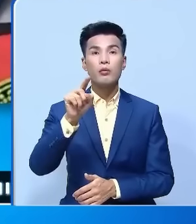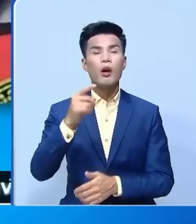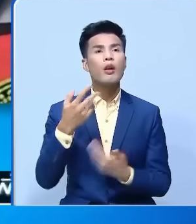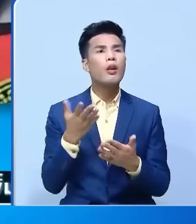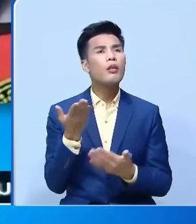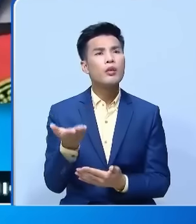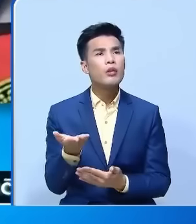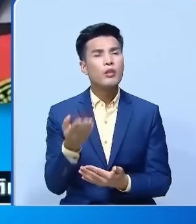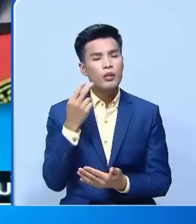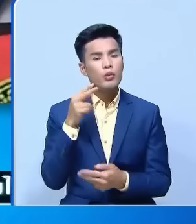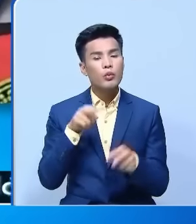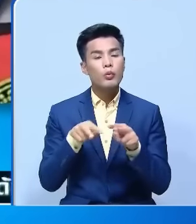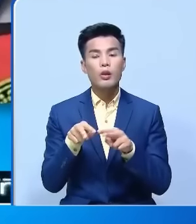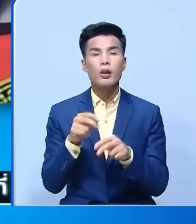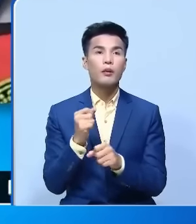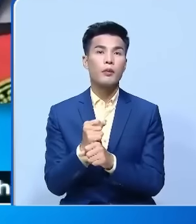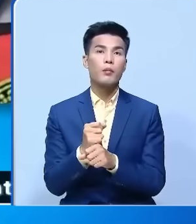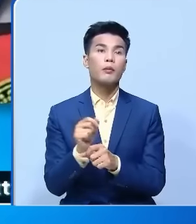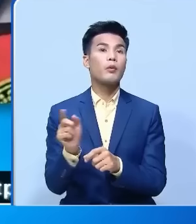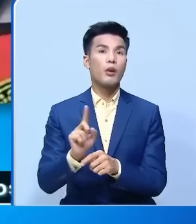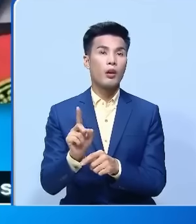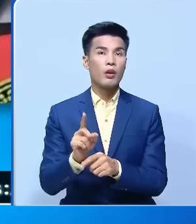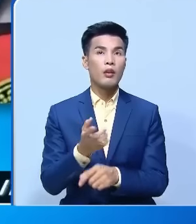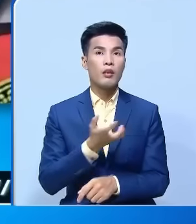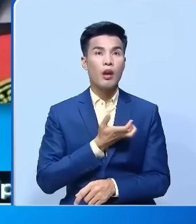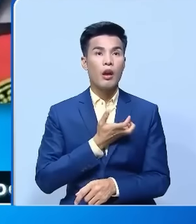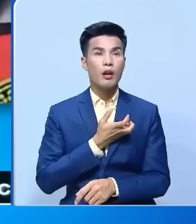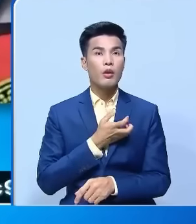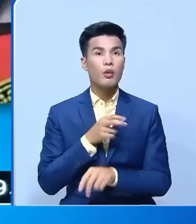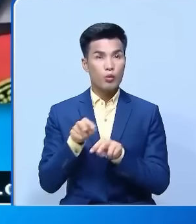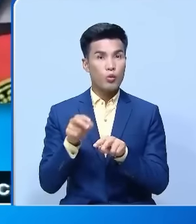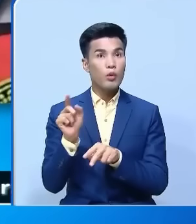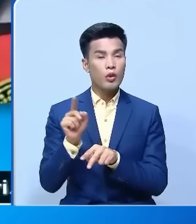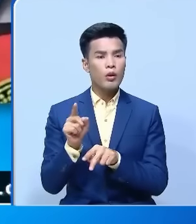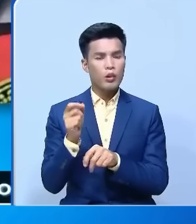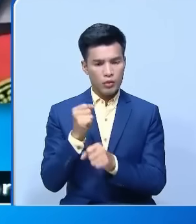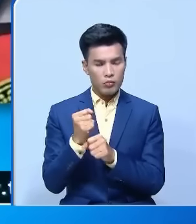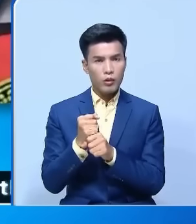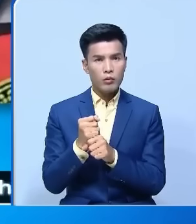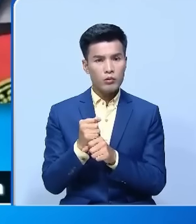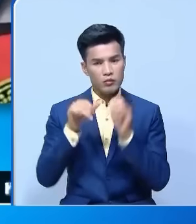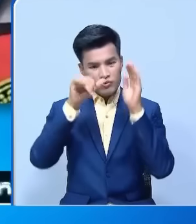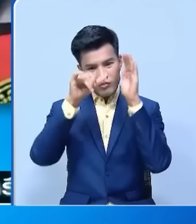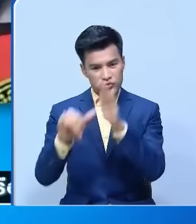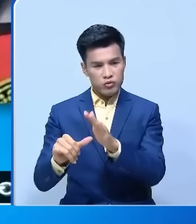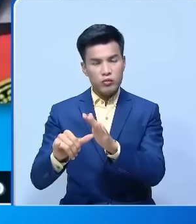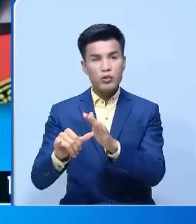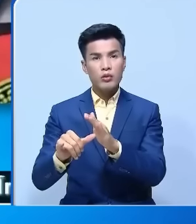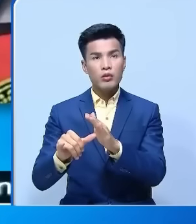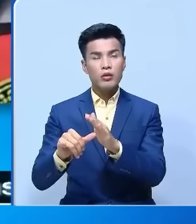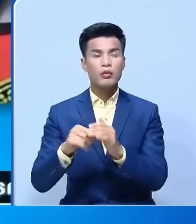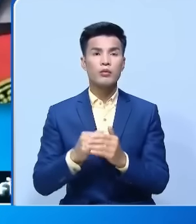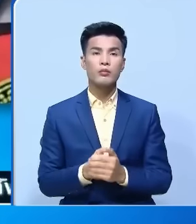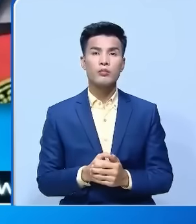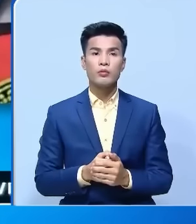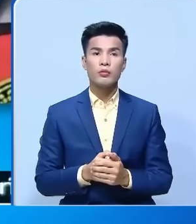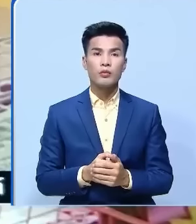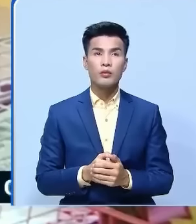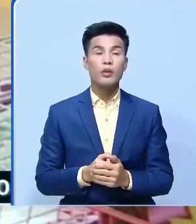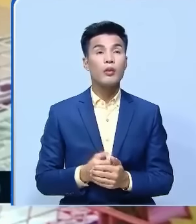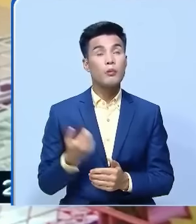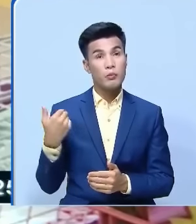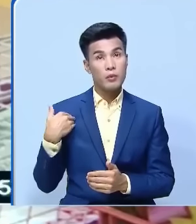แบบนี้คุณจะดูแลผู้ใต้บังคับบัญชาอย่างไรที่ถูกอาฆาตขนาดนี้เขาดูแบบโพสต์จะข่มขู่แบบเนี้ยเออทีนี้คุณผู้ชมคุณอภิ